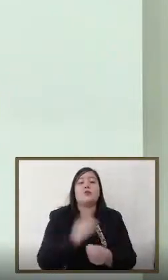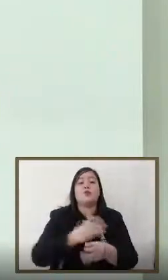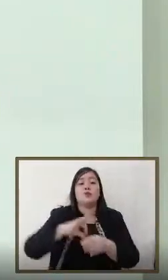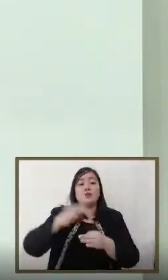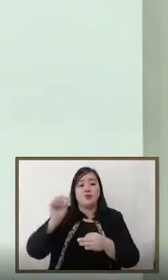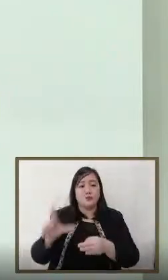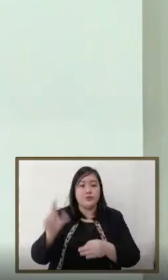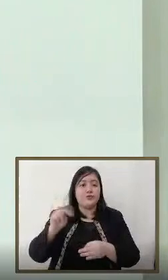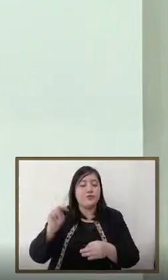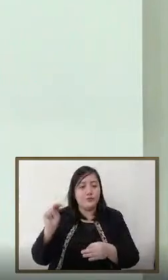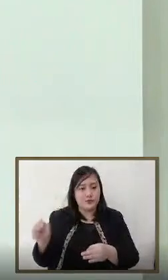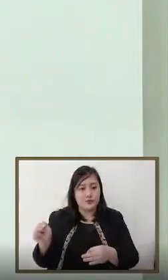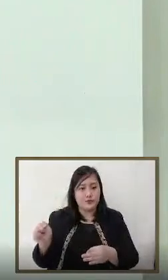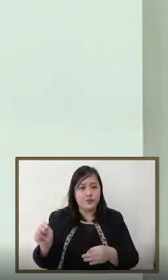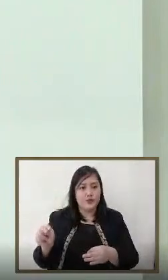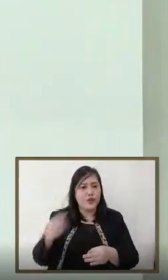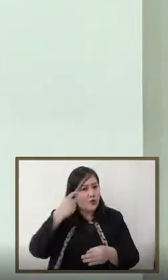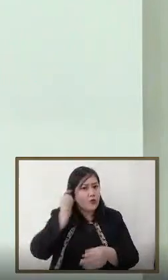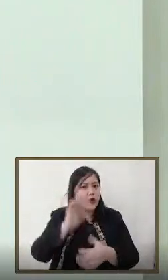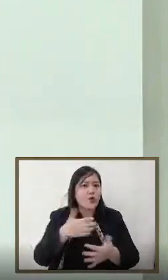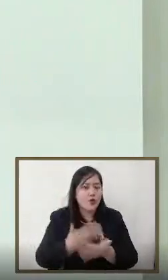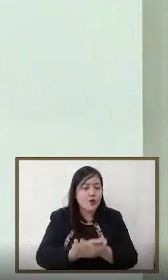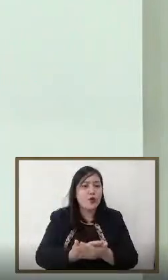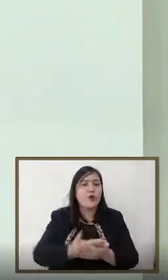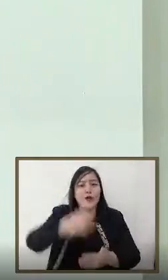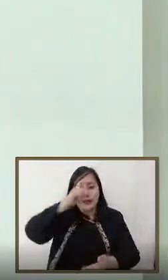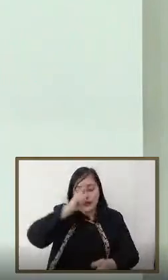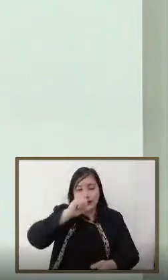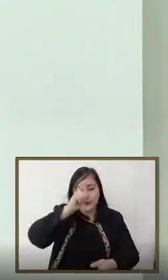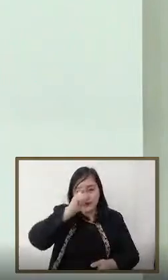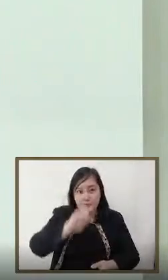binata, may asawa, wala, lahat eh. Lahat po talaga ay